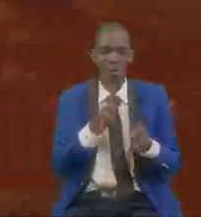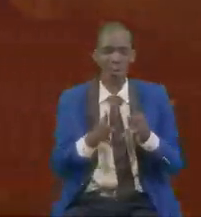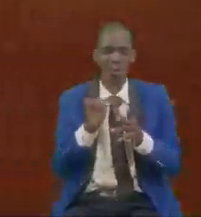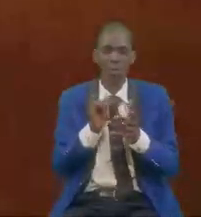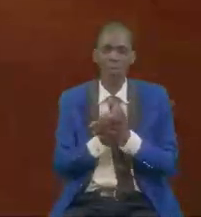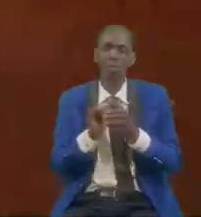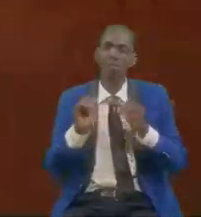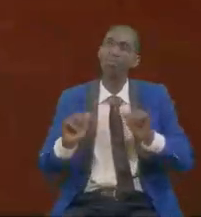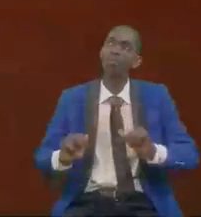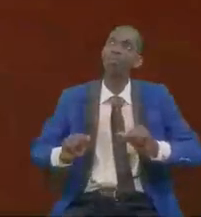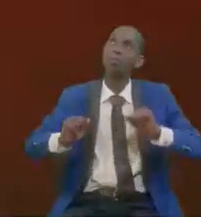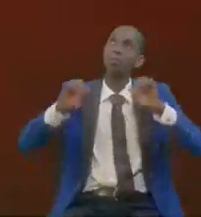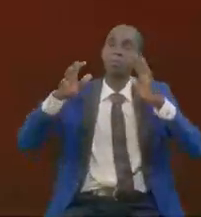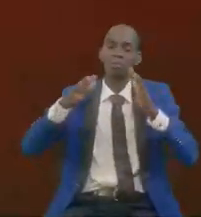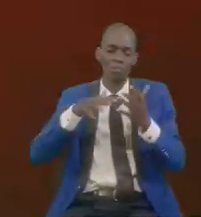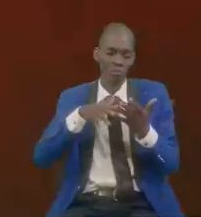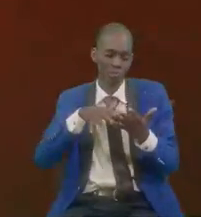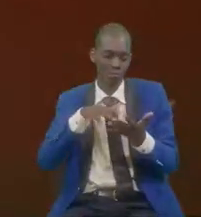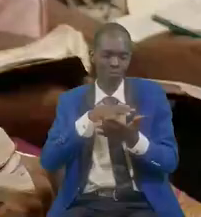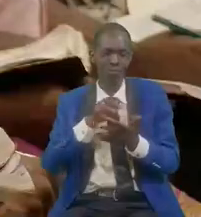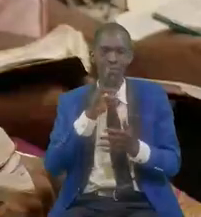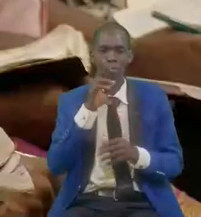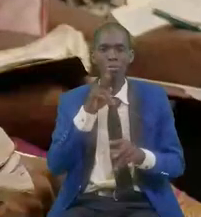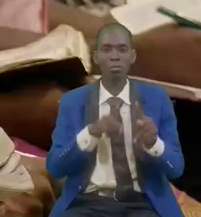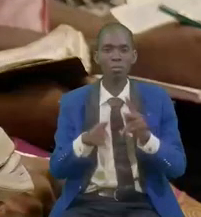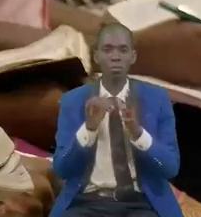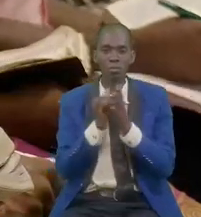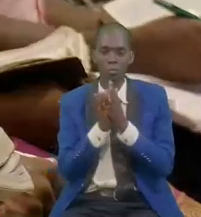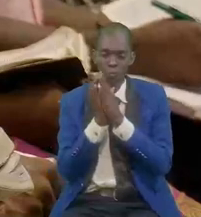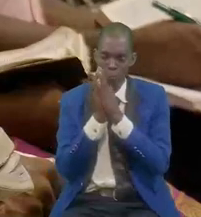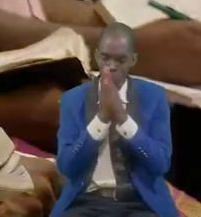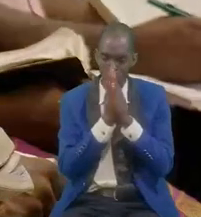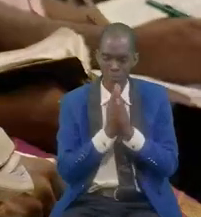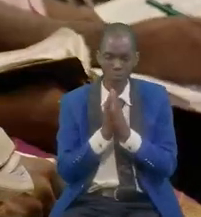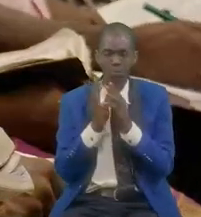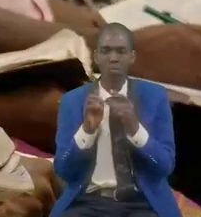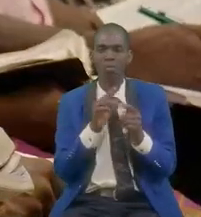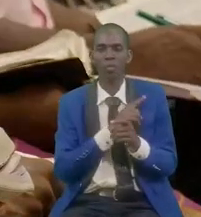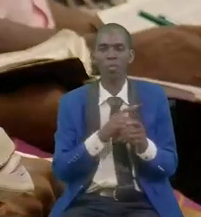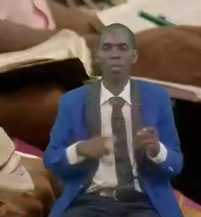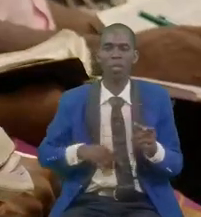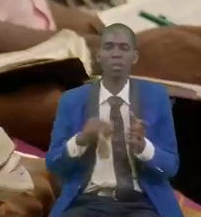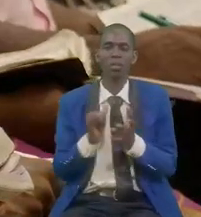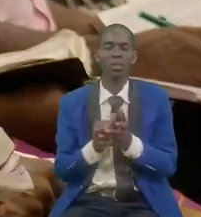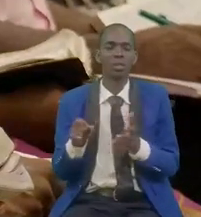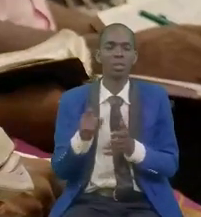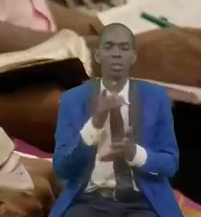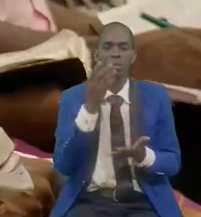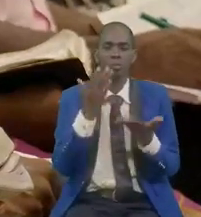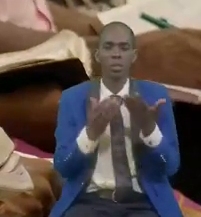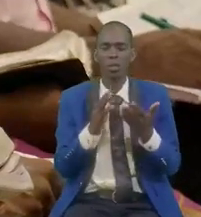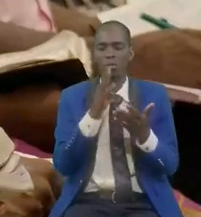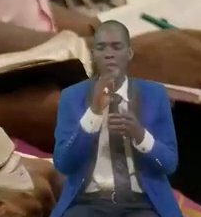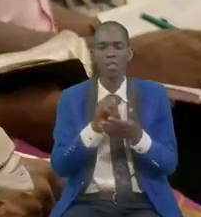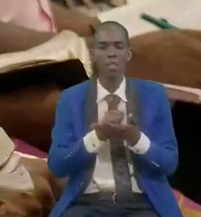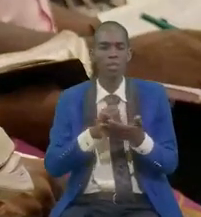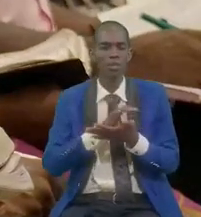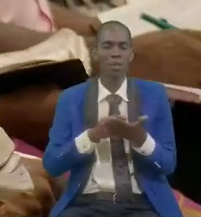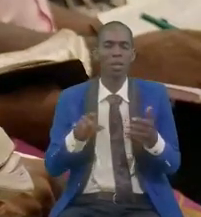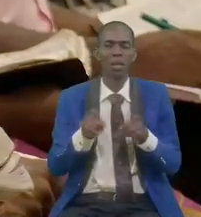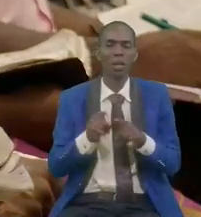qui se consacrent, sont les gens qui prient le Seigneur afin qu'il soit sanctifié et que d'autres membres